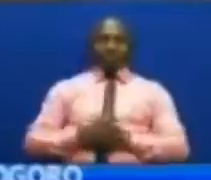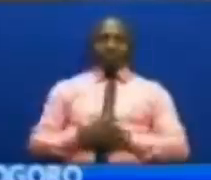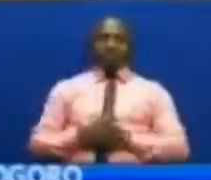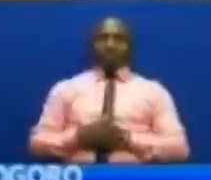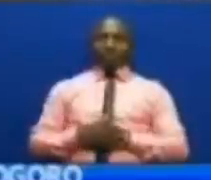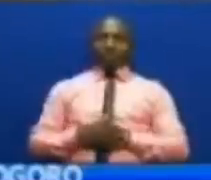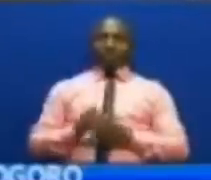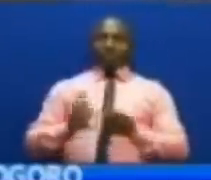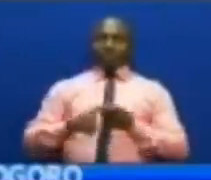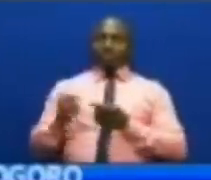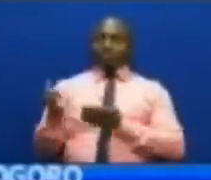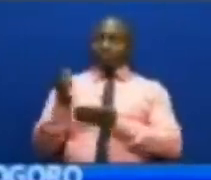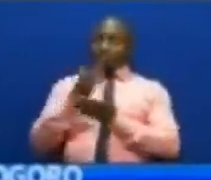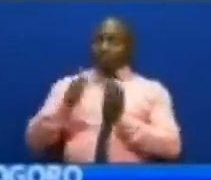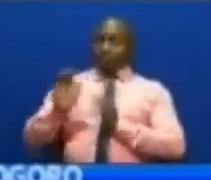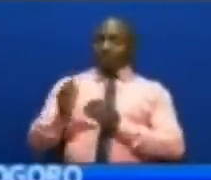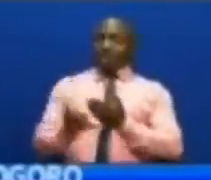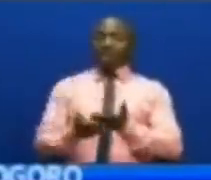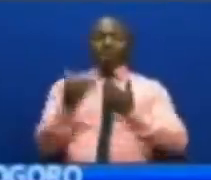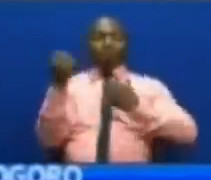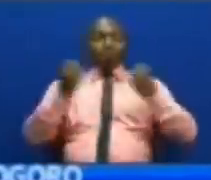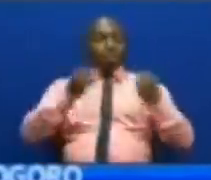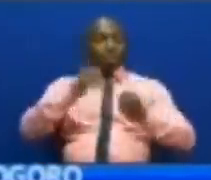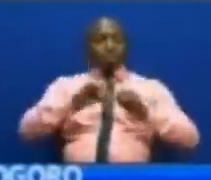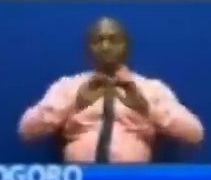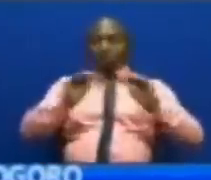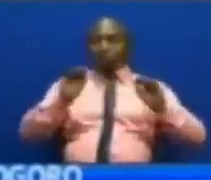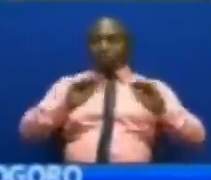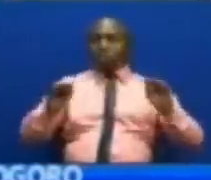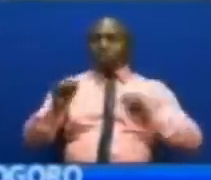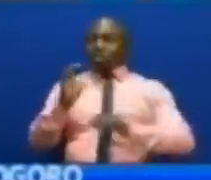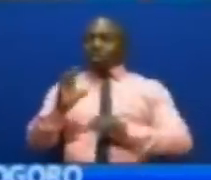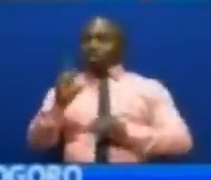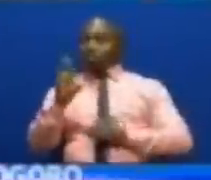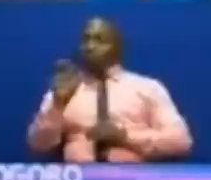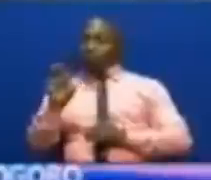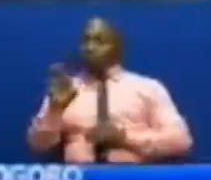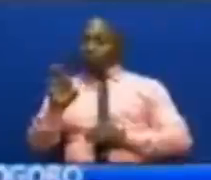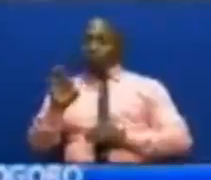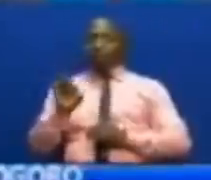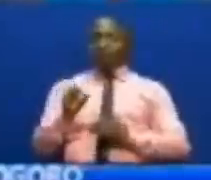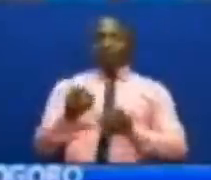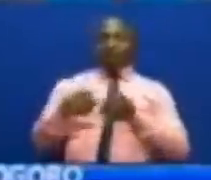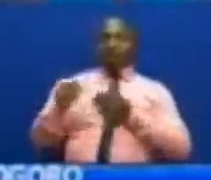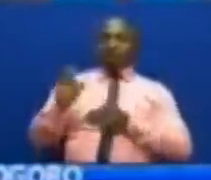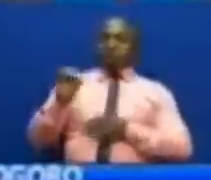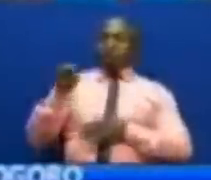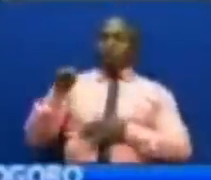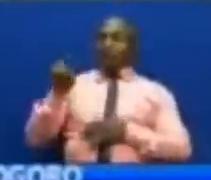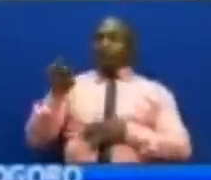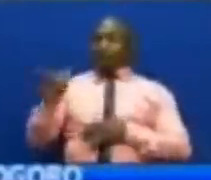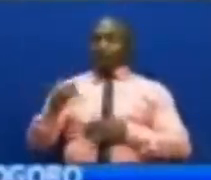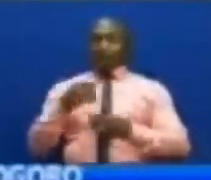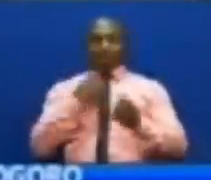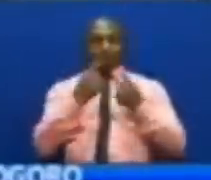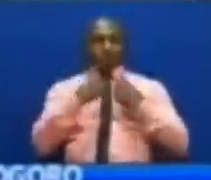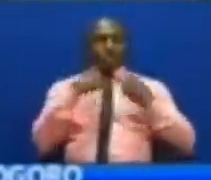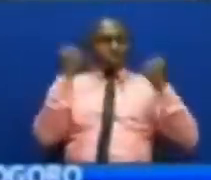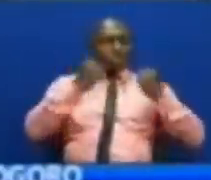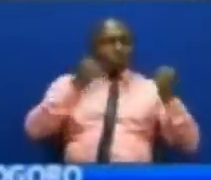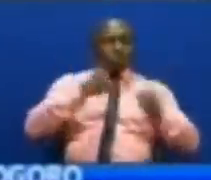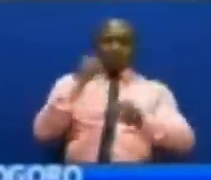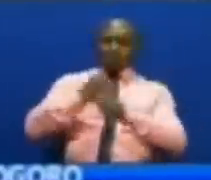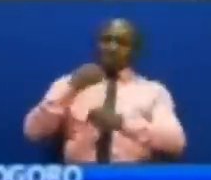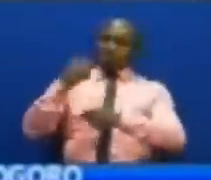Kwa upande wake, naibu mkurugenzi wa mafunzo wa CUF Masudo Omar amezungumzia juhudi wanazofanya kuongeza idadi ya